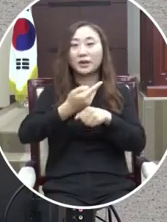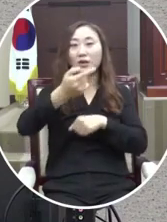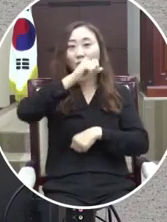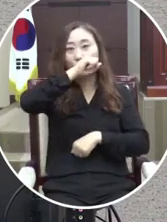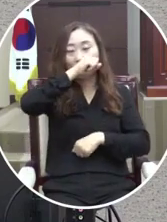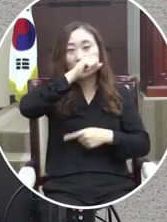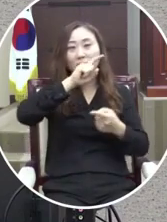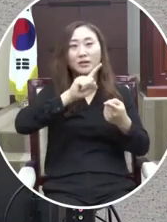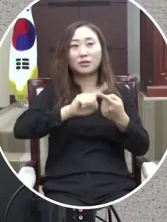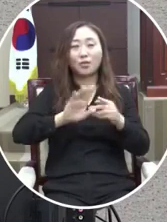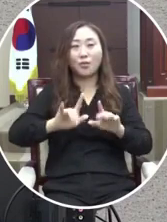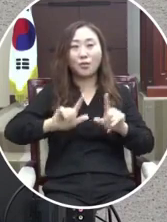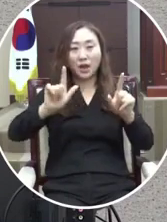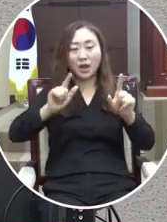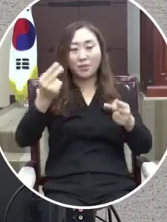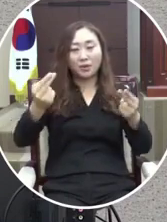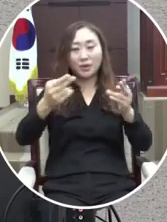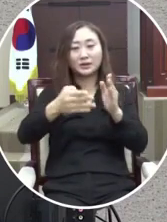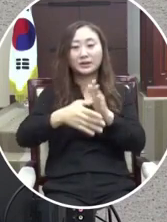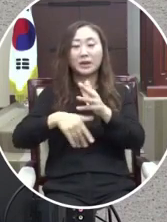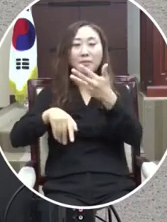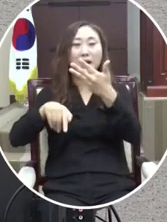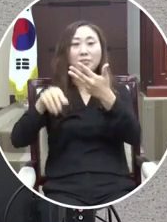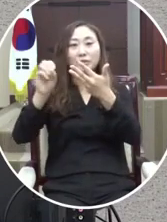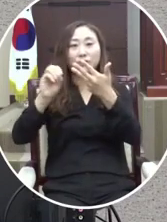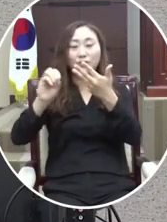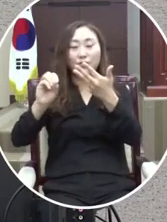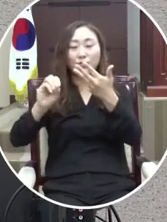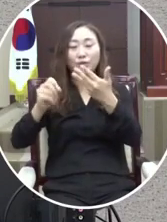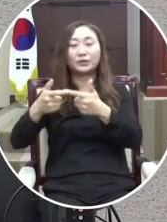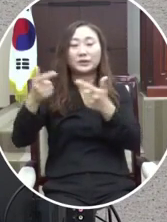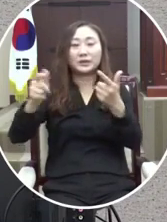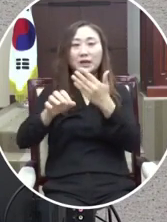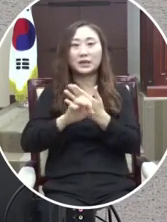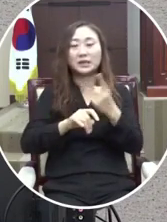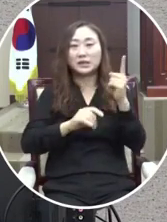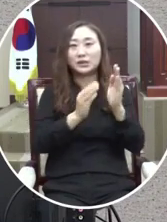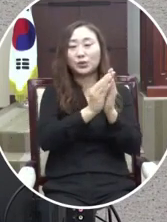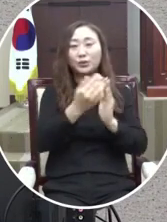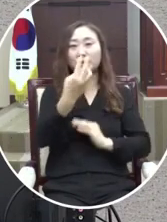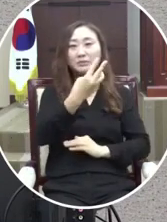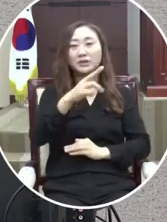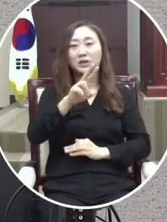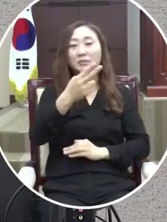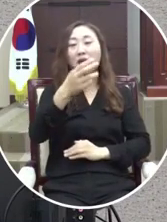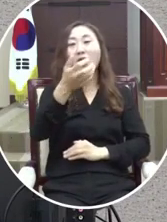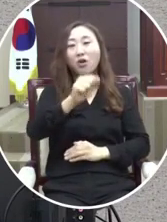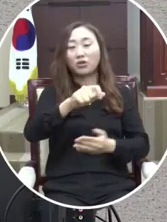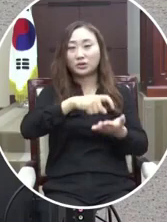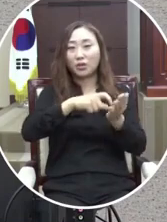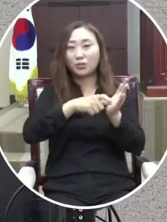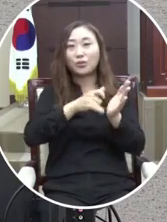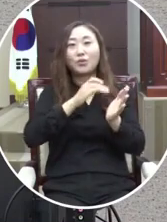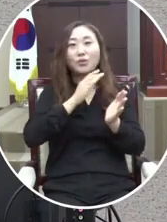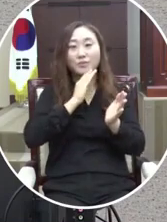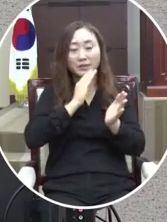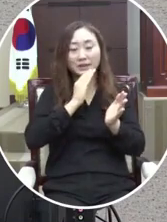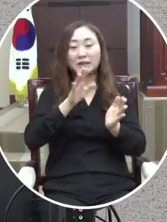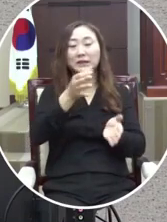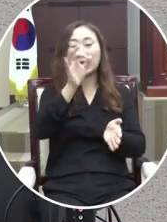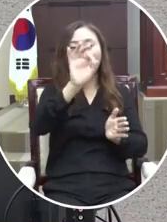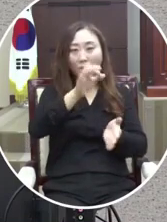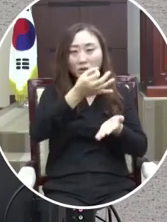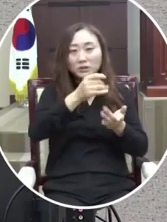예산액은 올해보다 약 8% 증가한 1조 3,200억 원가량입니다. 인건비와 유지관리비